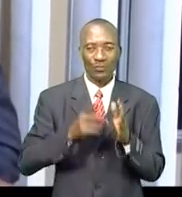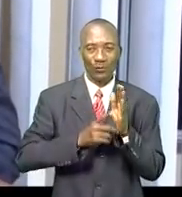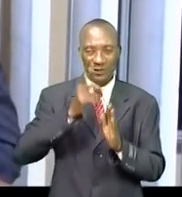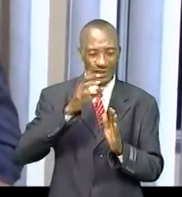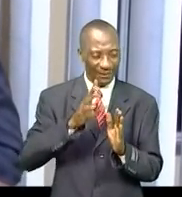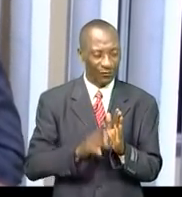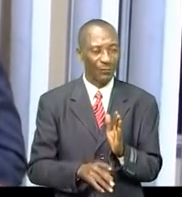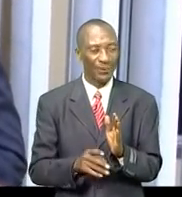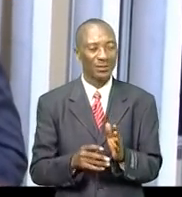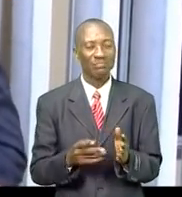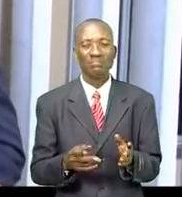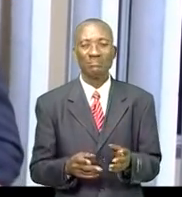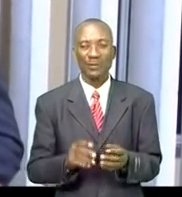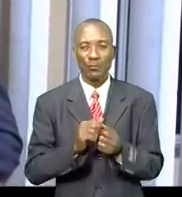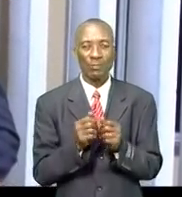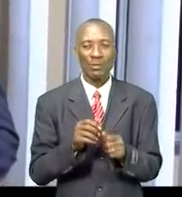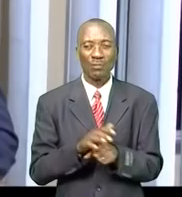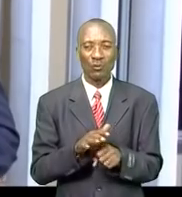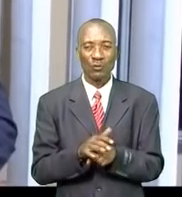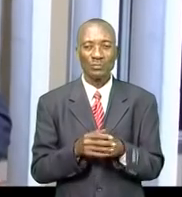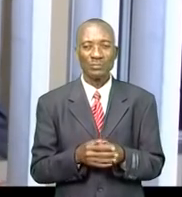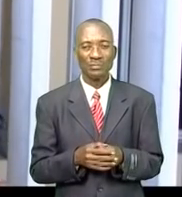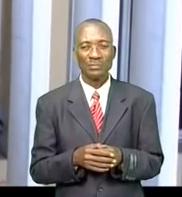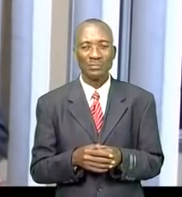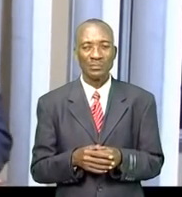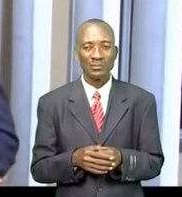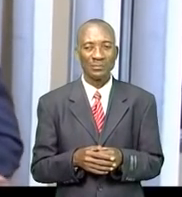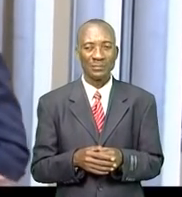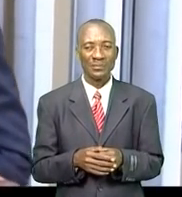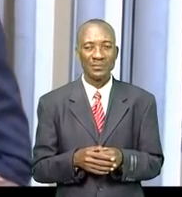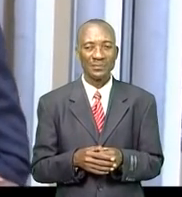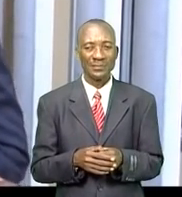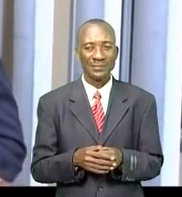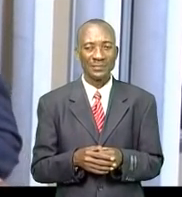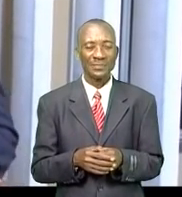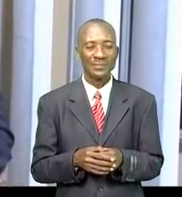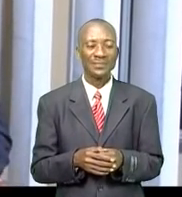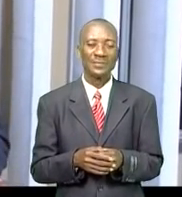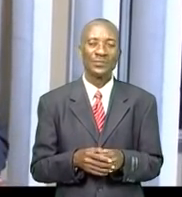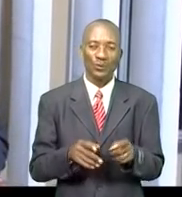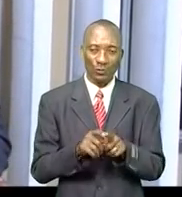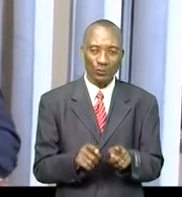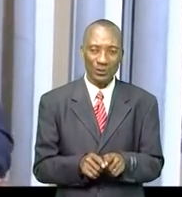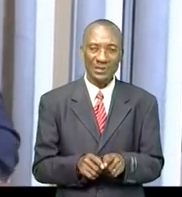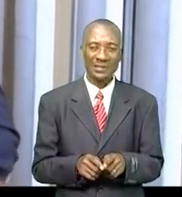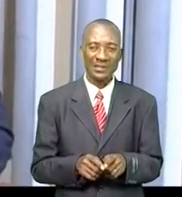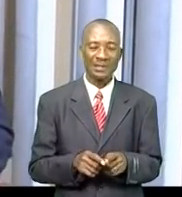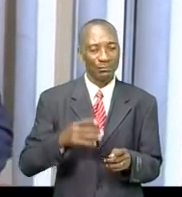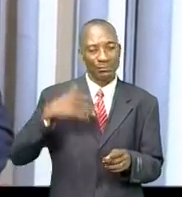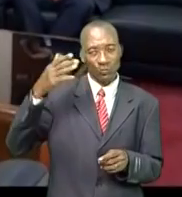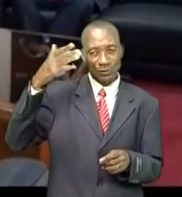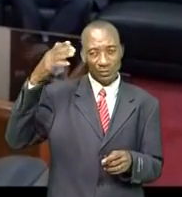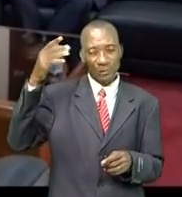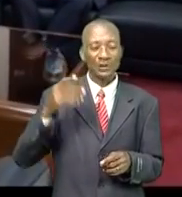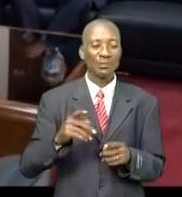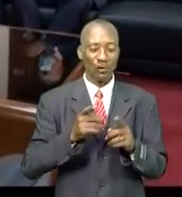communication, travailler ensemble à ces sujets. C'est bien sûr le lancement d'une réflexion et qui aboutira très très prochainement, on aura l'occasion d'en